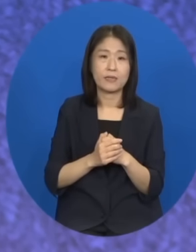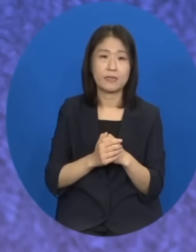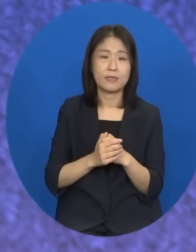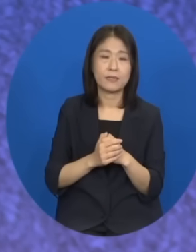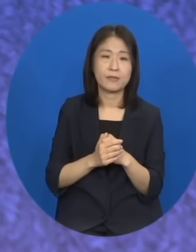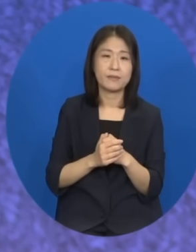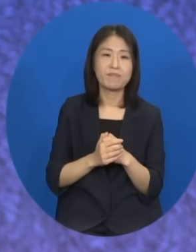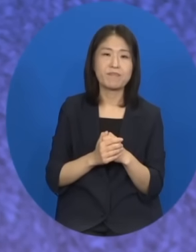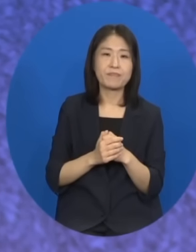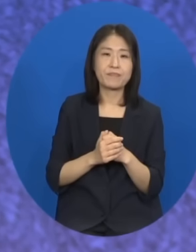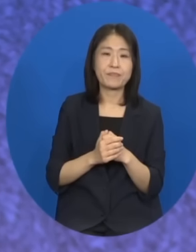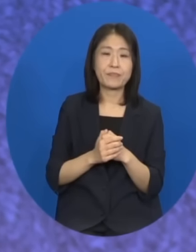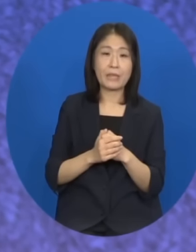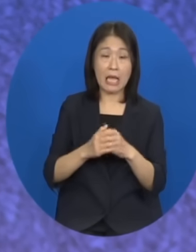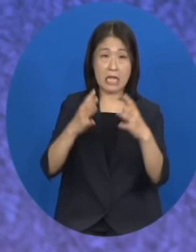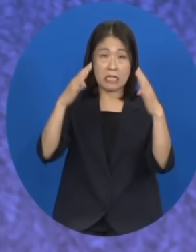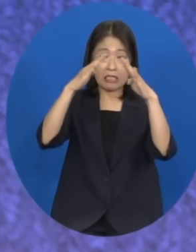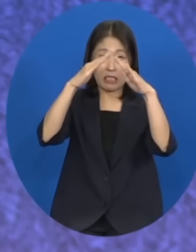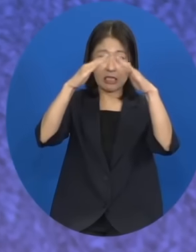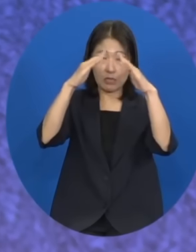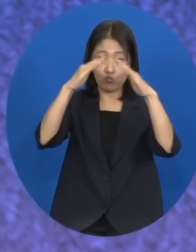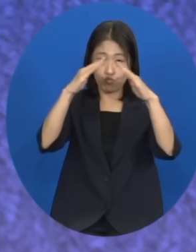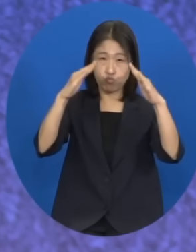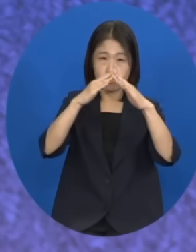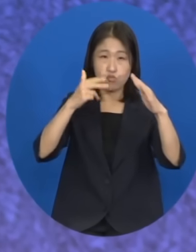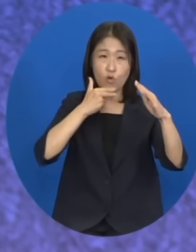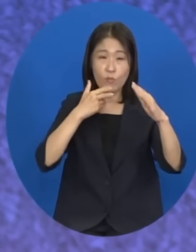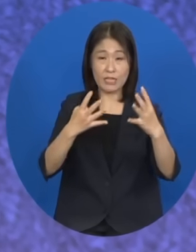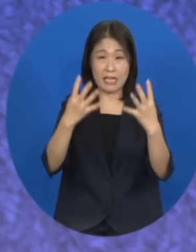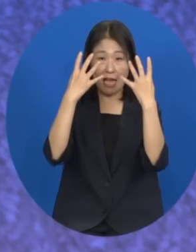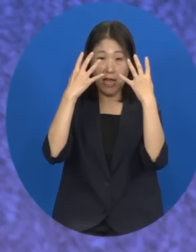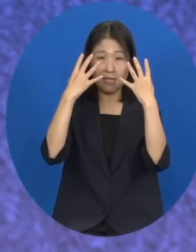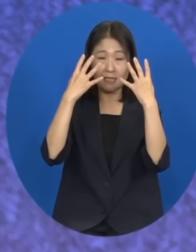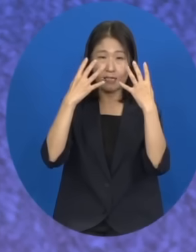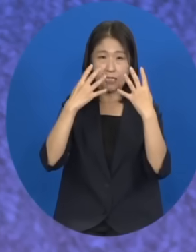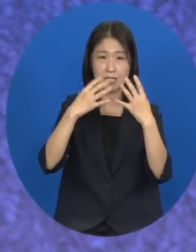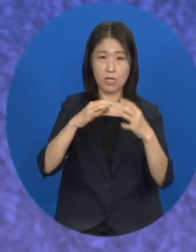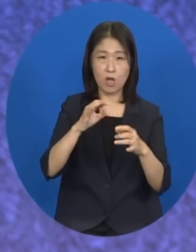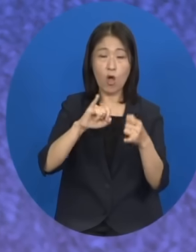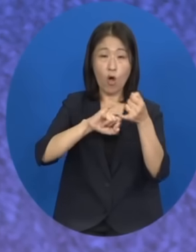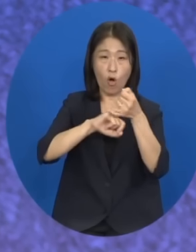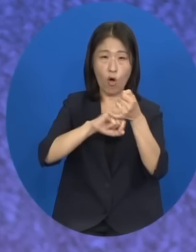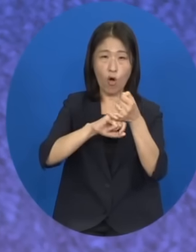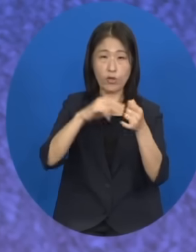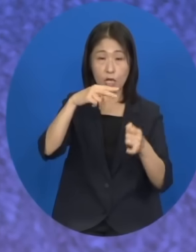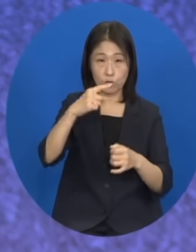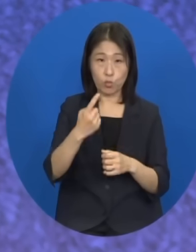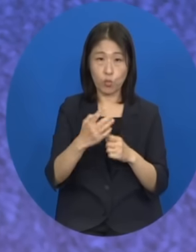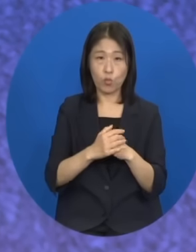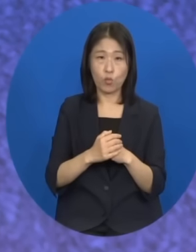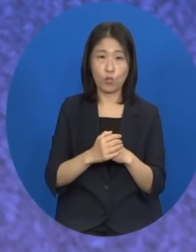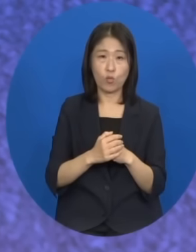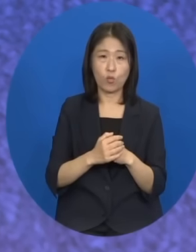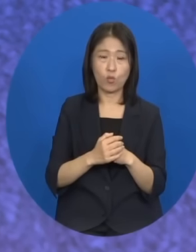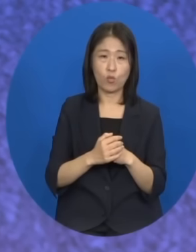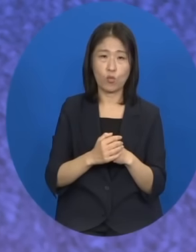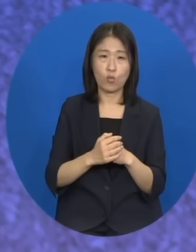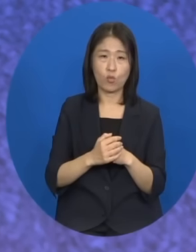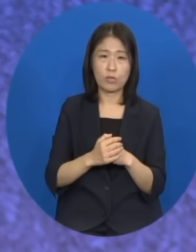감옥이었어요. 언약도라고 하는 말이 여러분 중에는 생소한 분이 있을 텐데 청교도라는 말은 많이